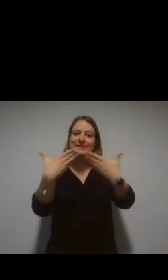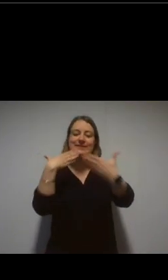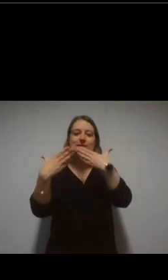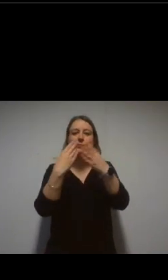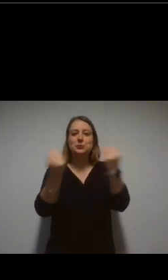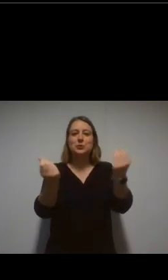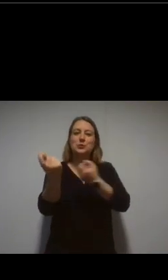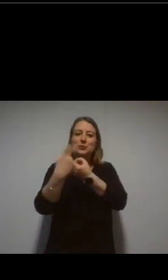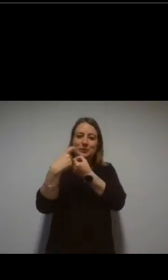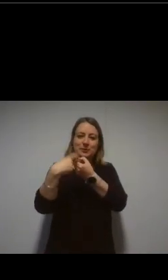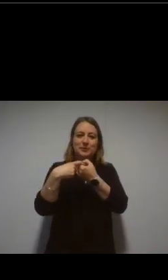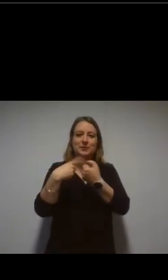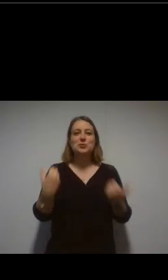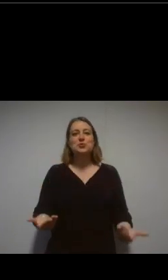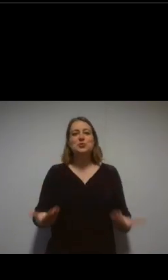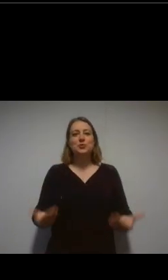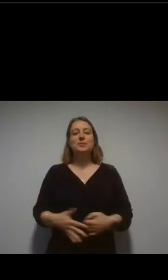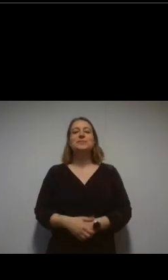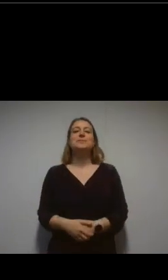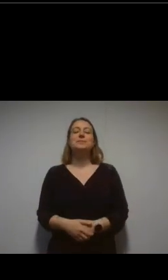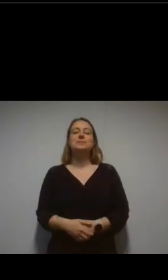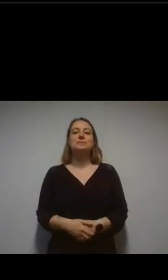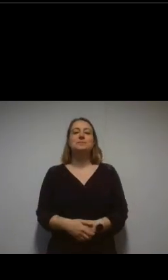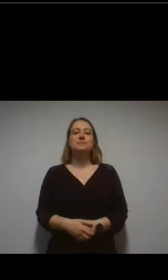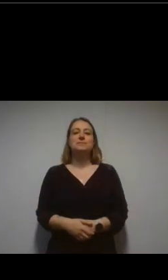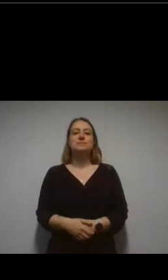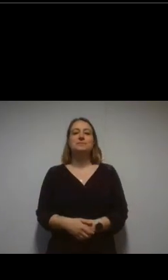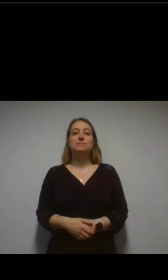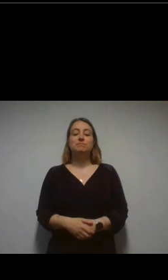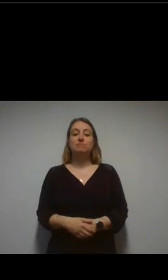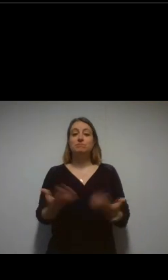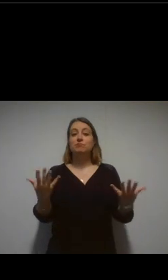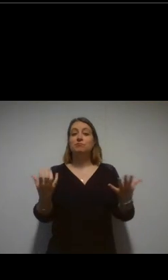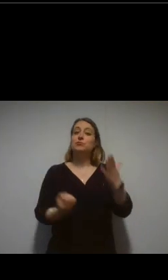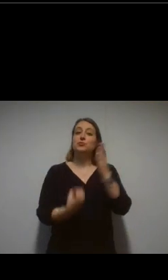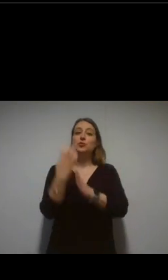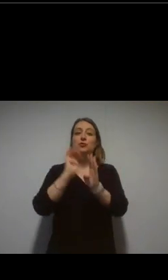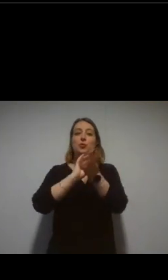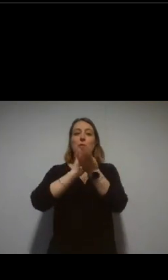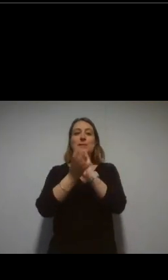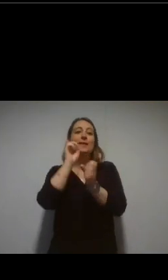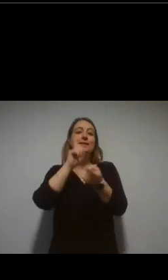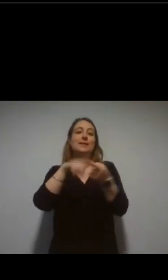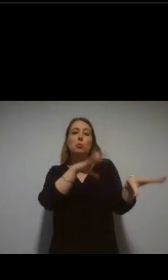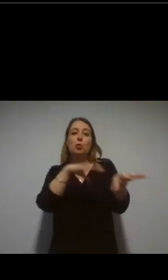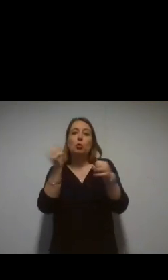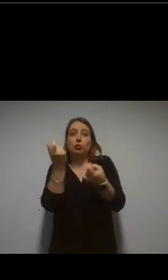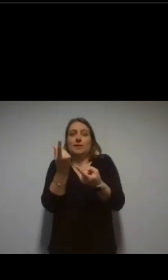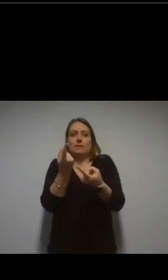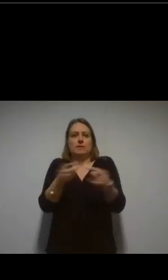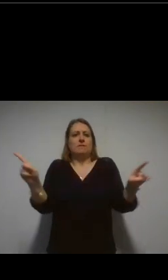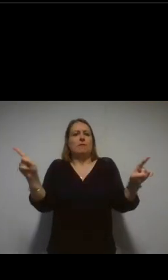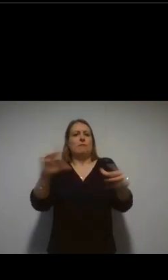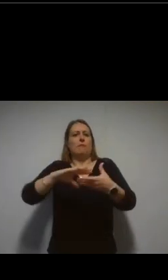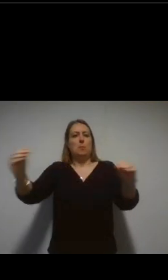nous aujourd'hui pour une nouvelle édition de nos webinaires Recruter autrement, donc proposé par votre